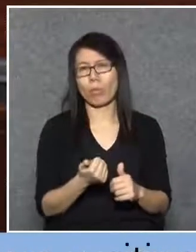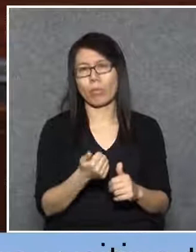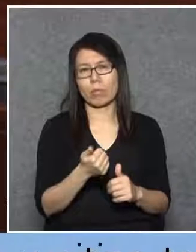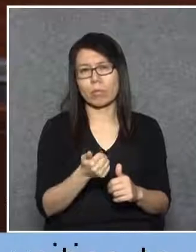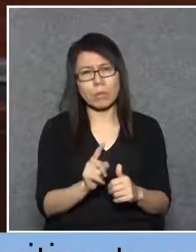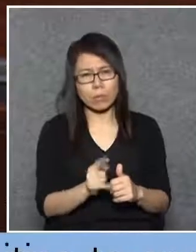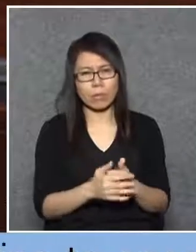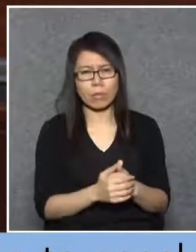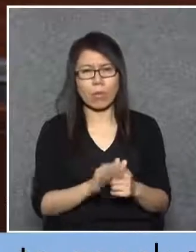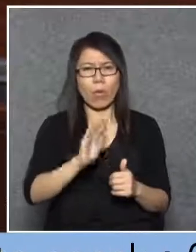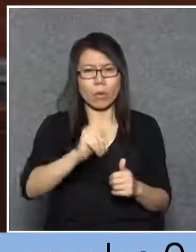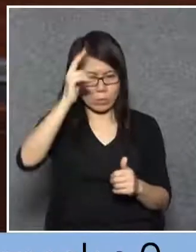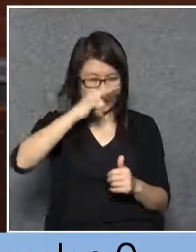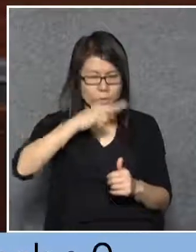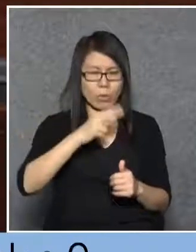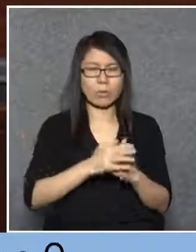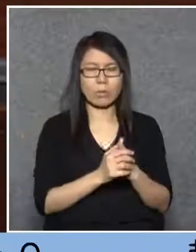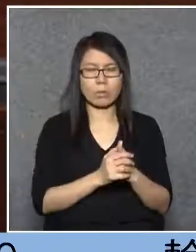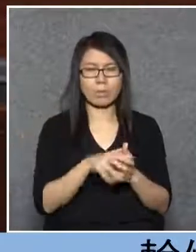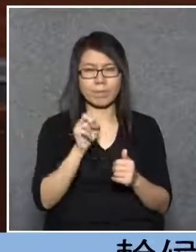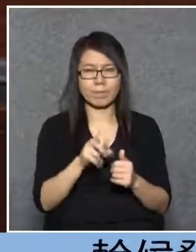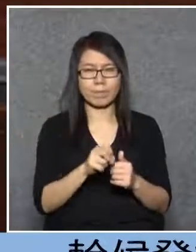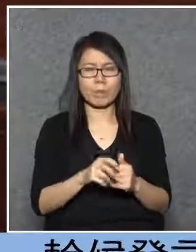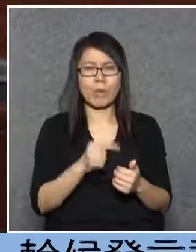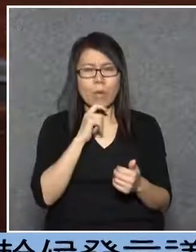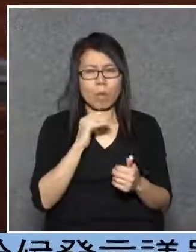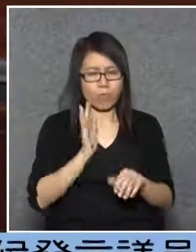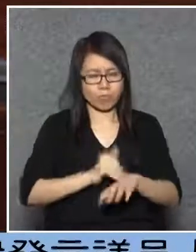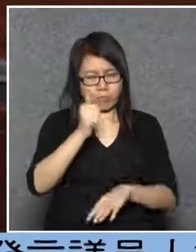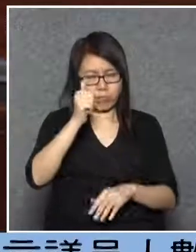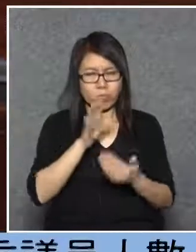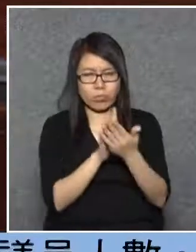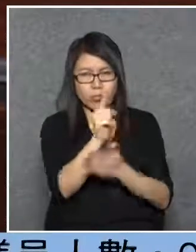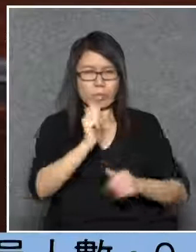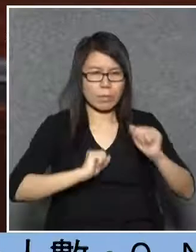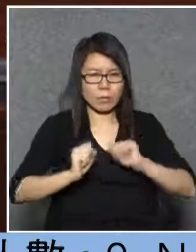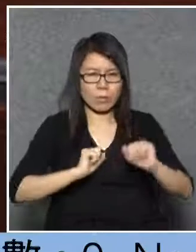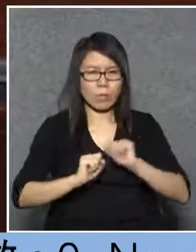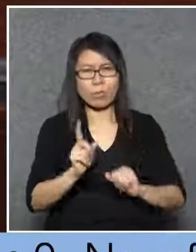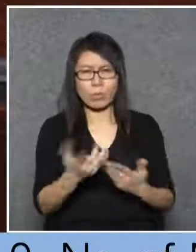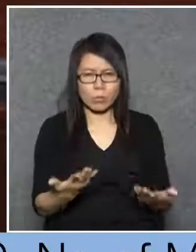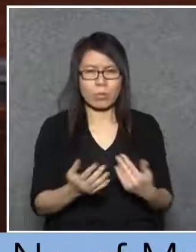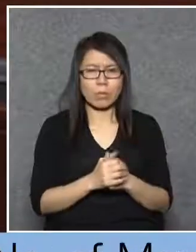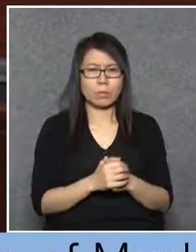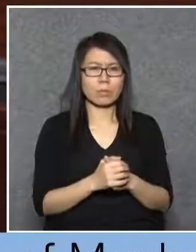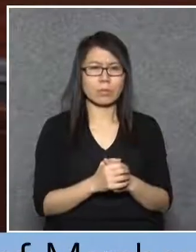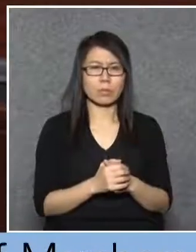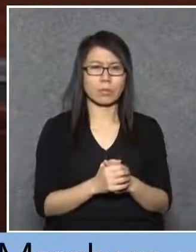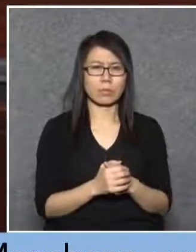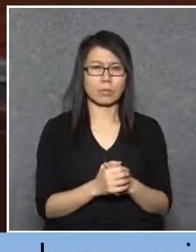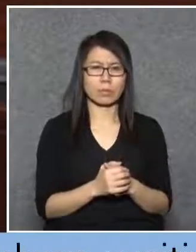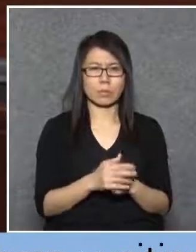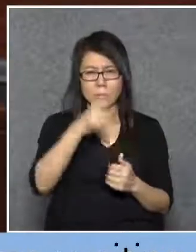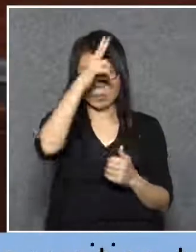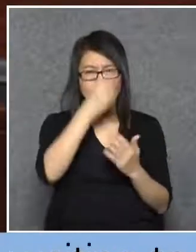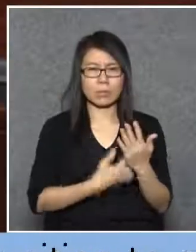會能夠恆常地保持這個高質素和專業的態度呢？一個的政策